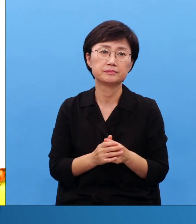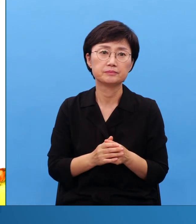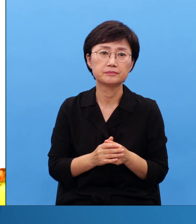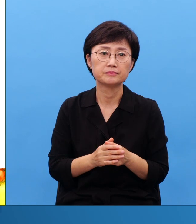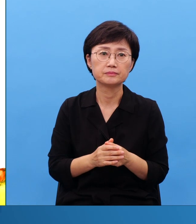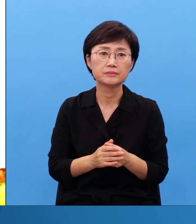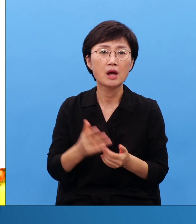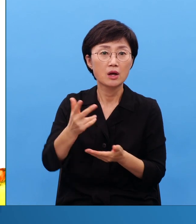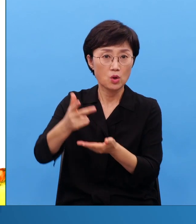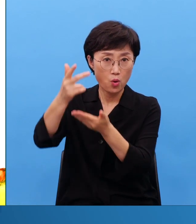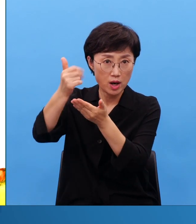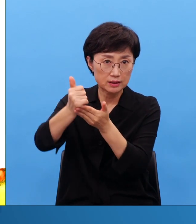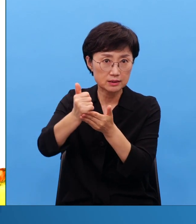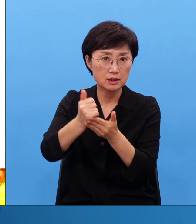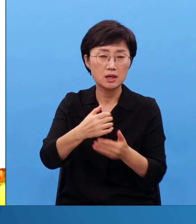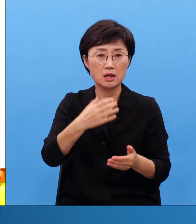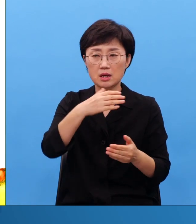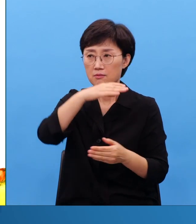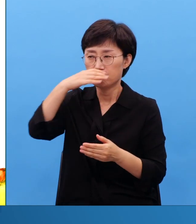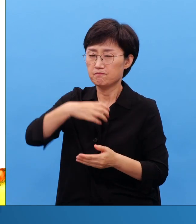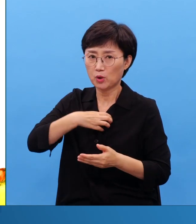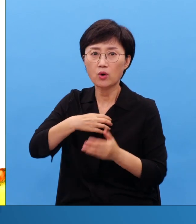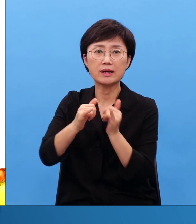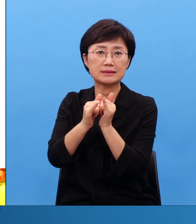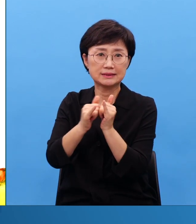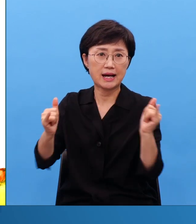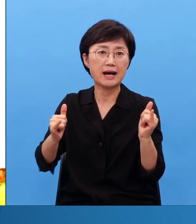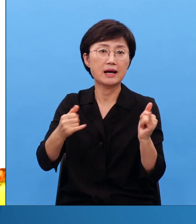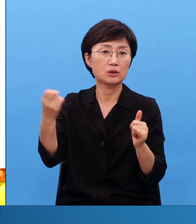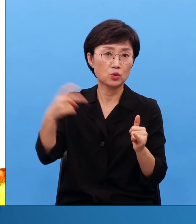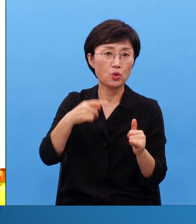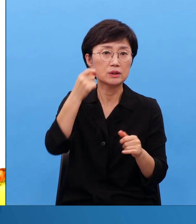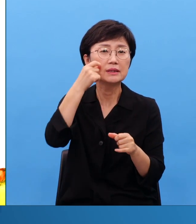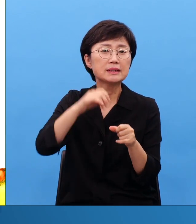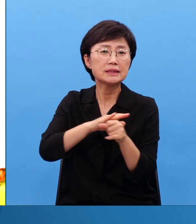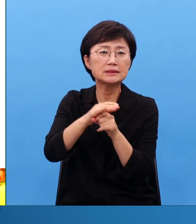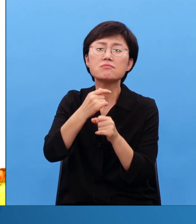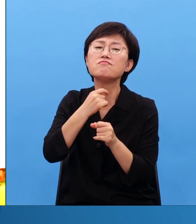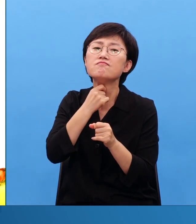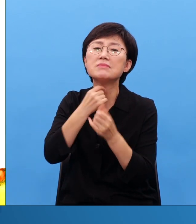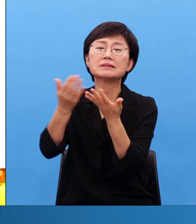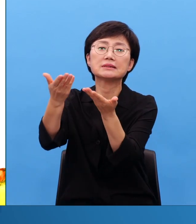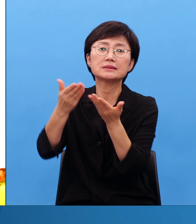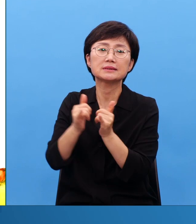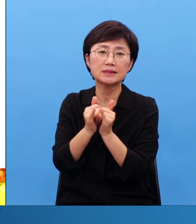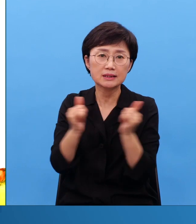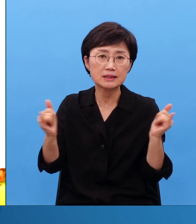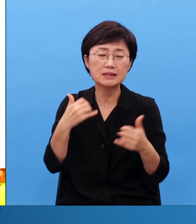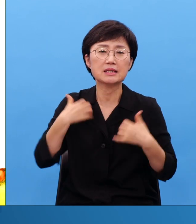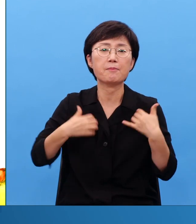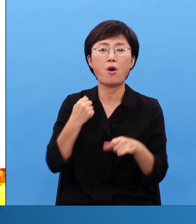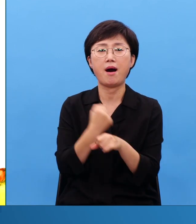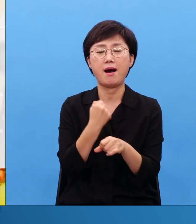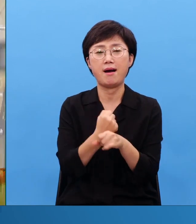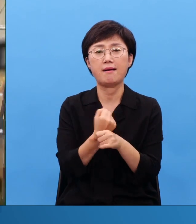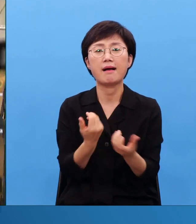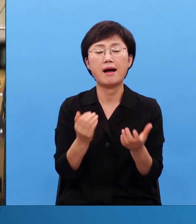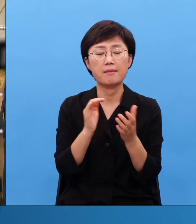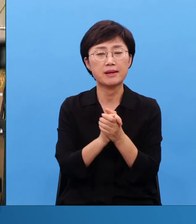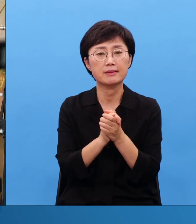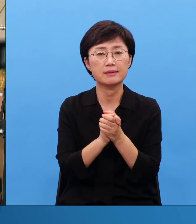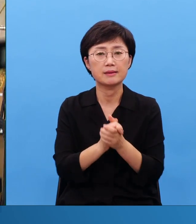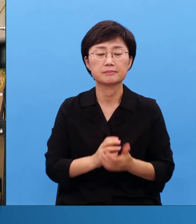기뻐하시지 아니하시고 여호와는 자기를 경외하는 자들과 그의 인자심을 바라는 자들을